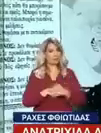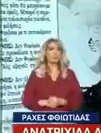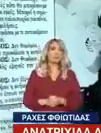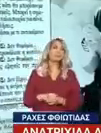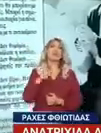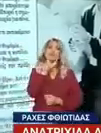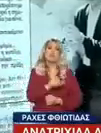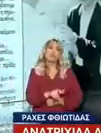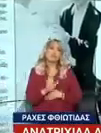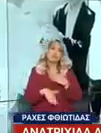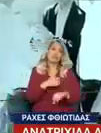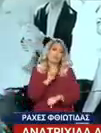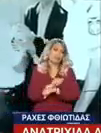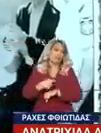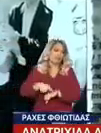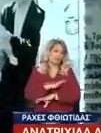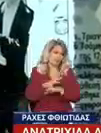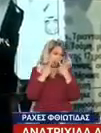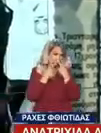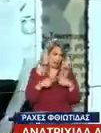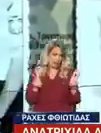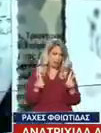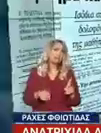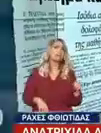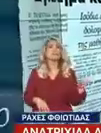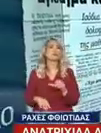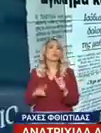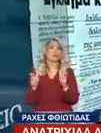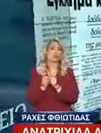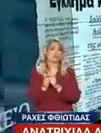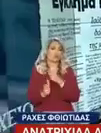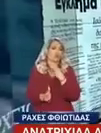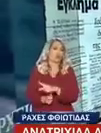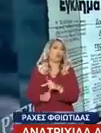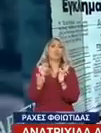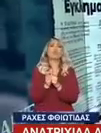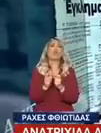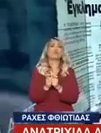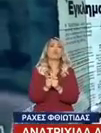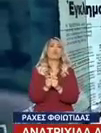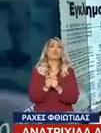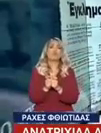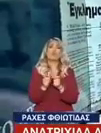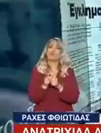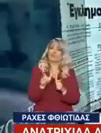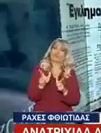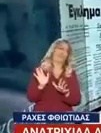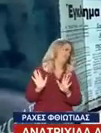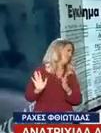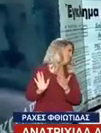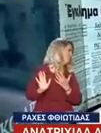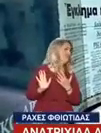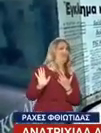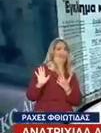φυλακή. Πηγαίνει ξανά στο χωριό του. Το χωριό του γυρίζει την πλάτη. Ζει